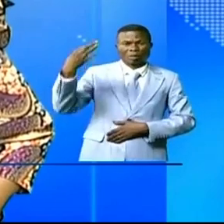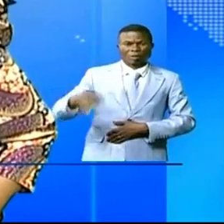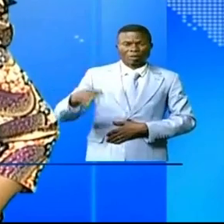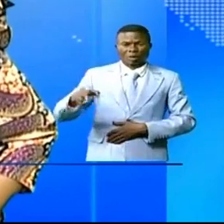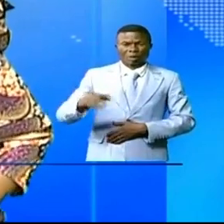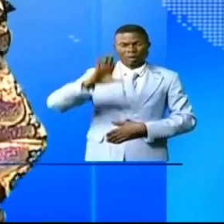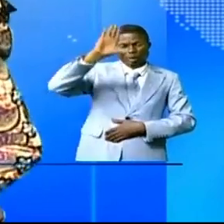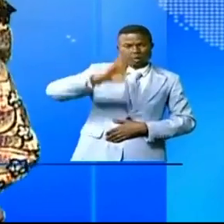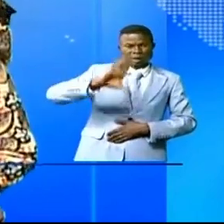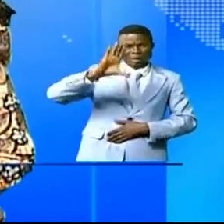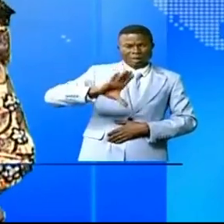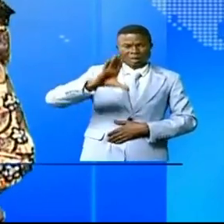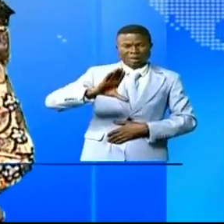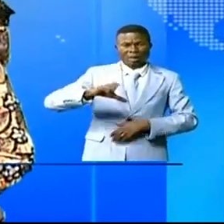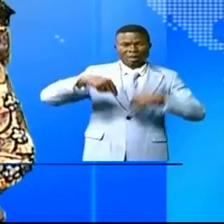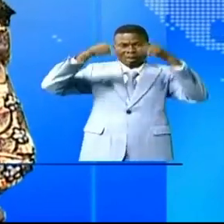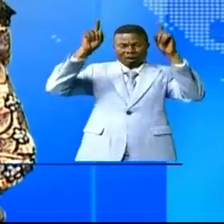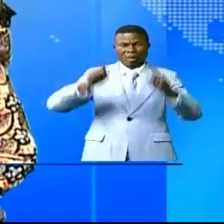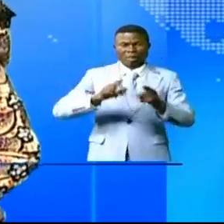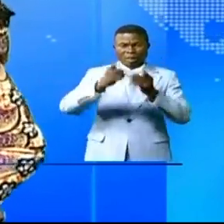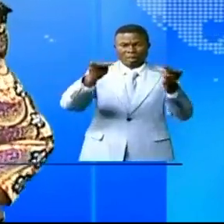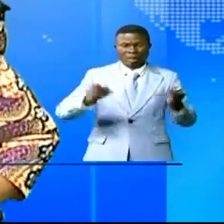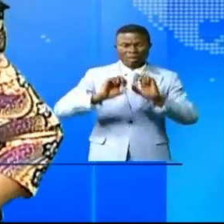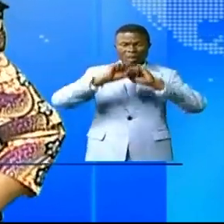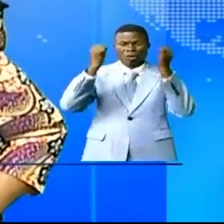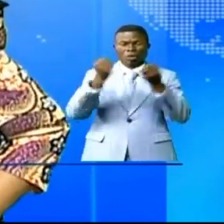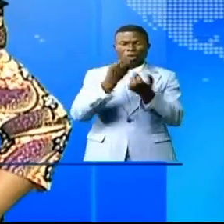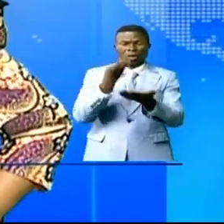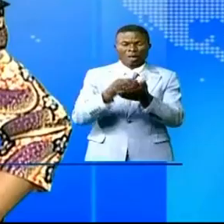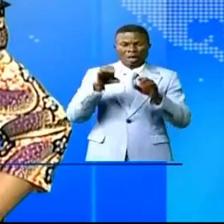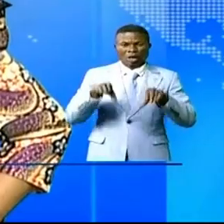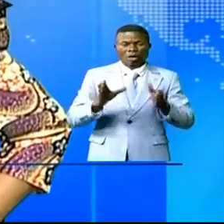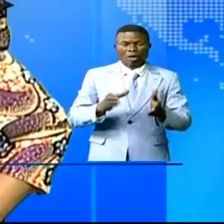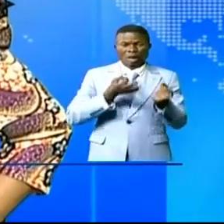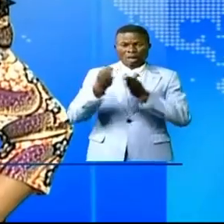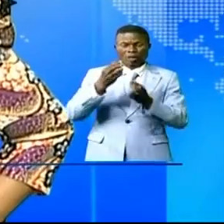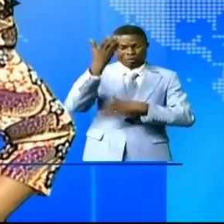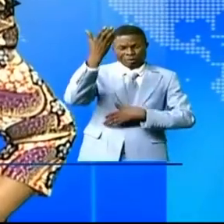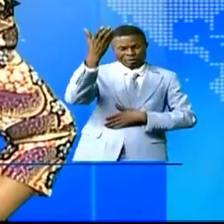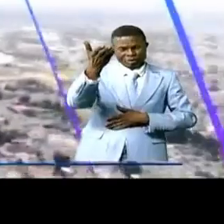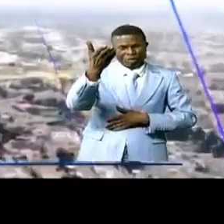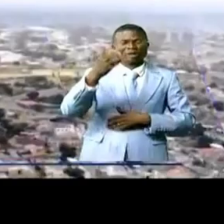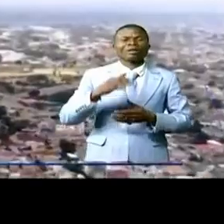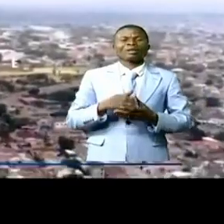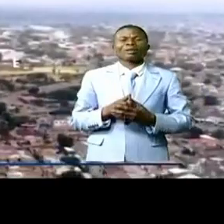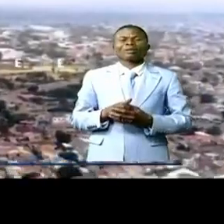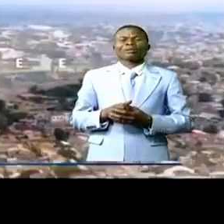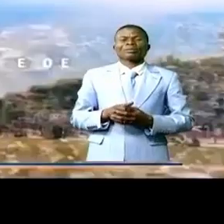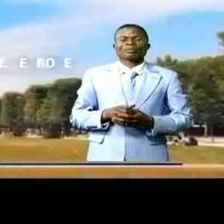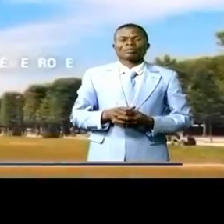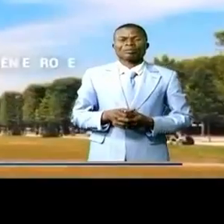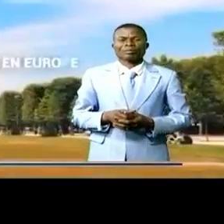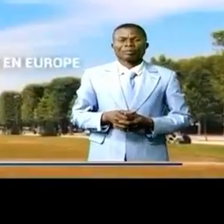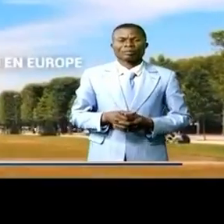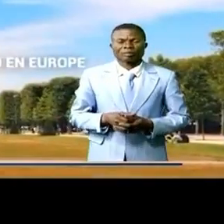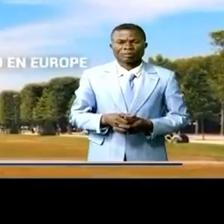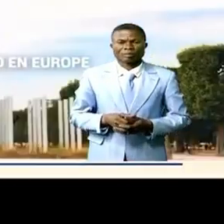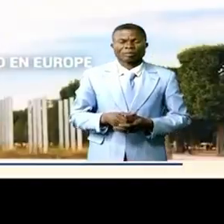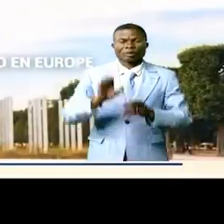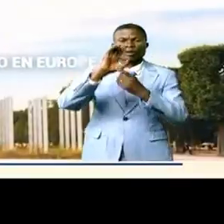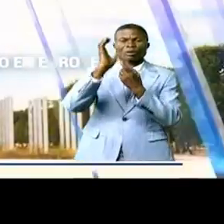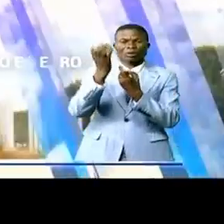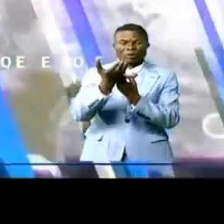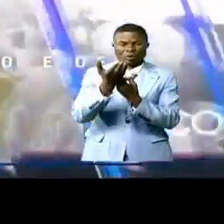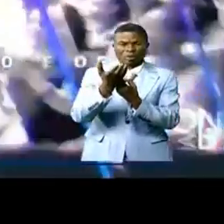cinquième édition du salon socio économiques congolais lilith est avec uni attacks of la coopération socio économiques et culturelles entre